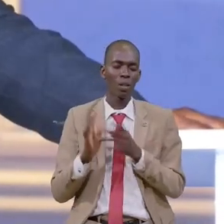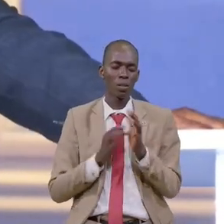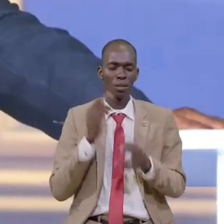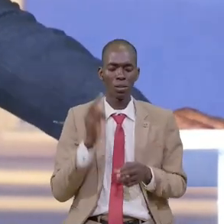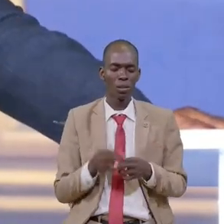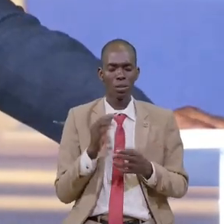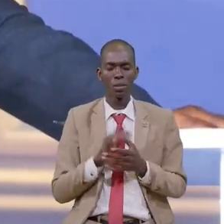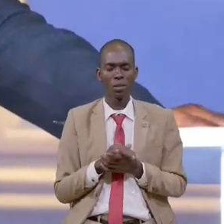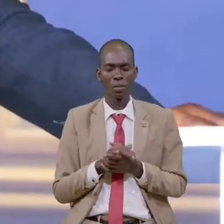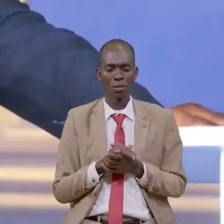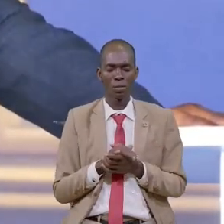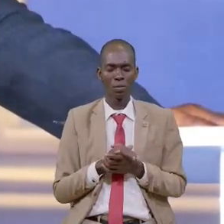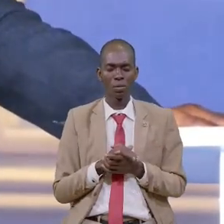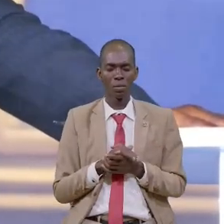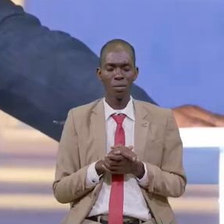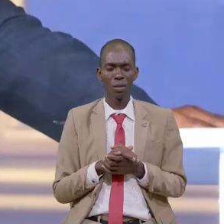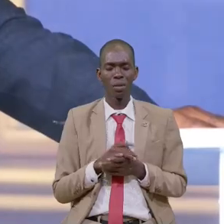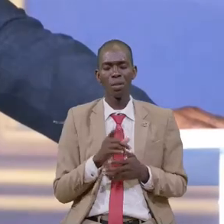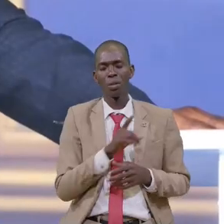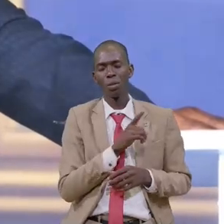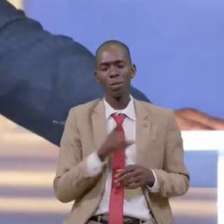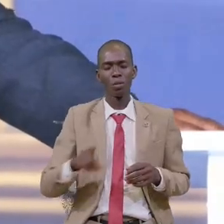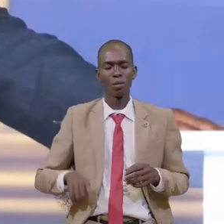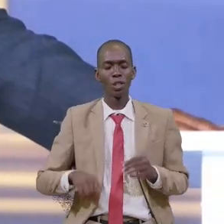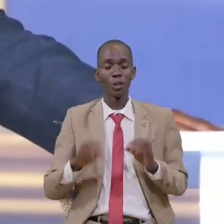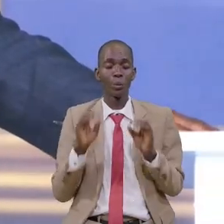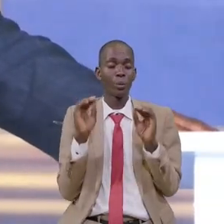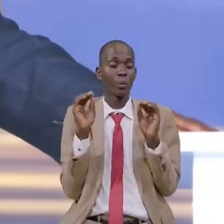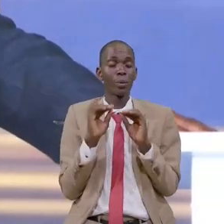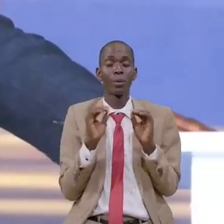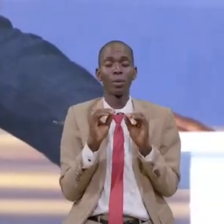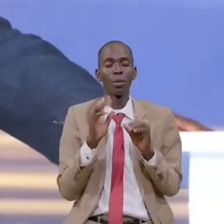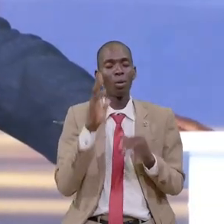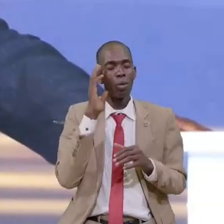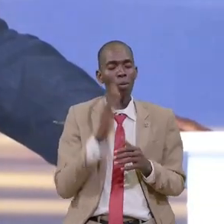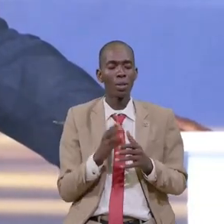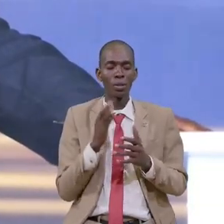Jésus. Seigneur, rien ne pourra